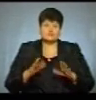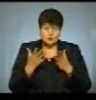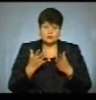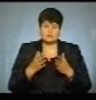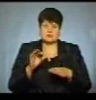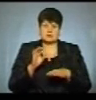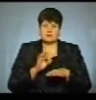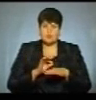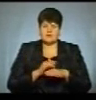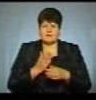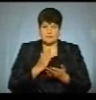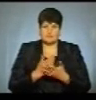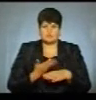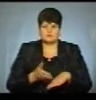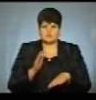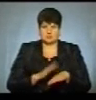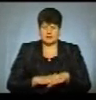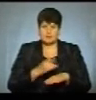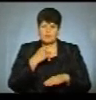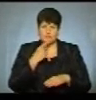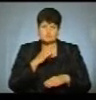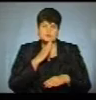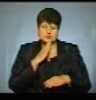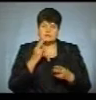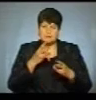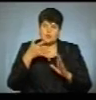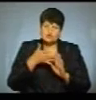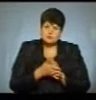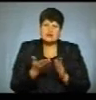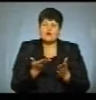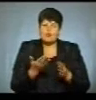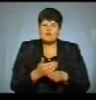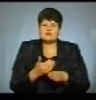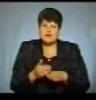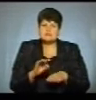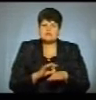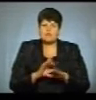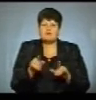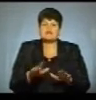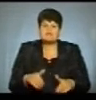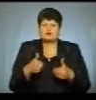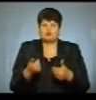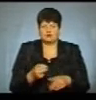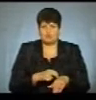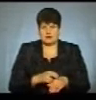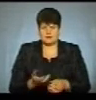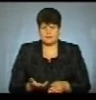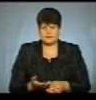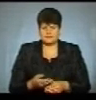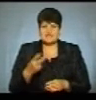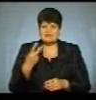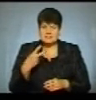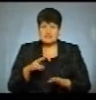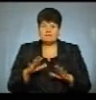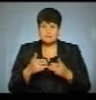межу важкості. Наталія зазначає, варто розуміти, все залежить від того, на якому етапі хвороби ви звертаєтеся до лікаря. З 20 випадків,